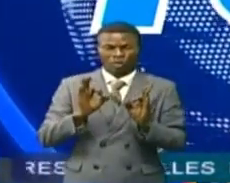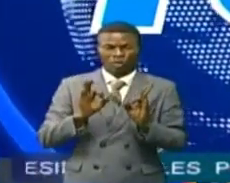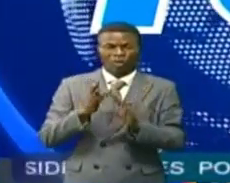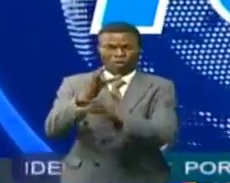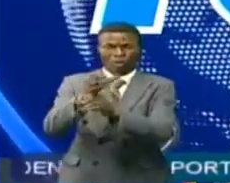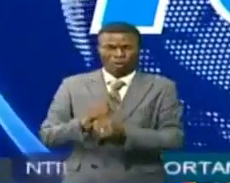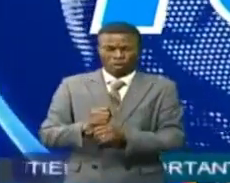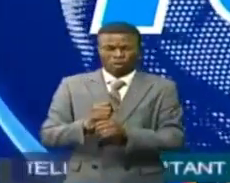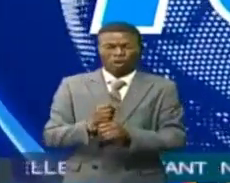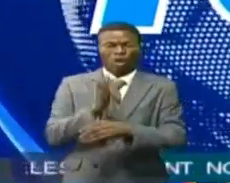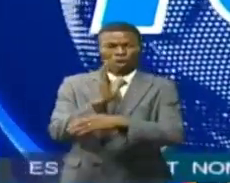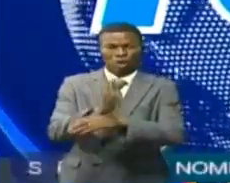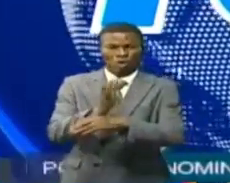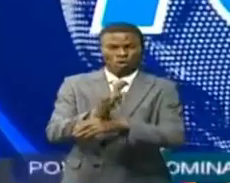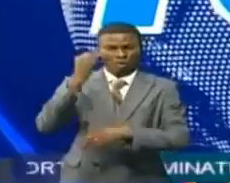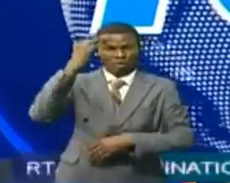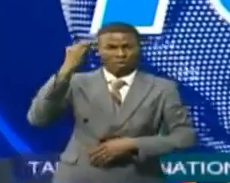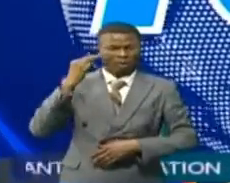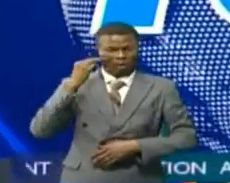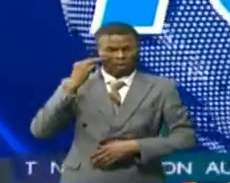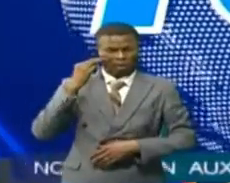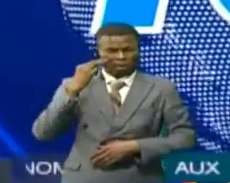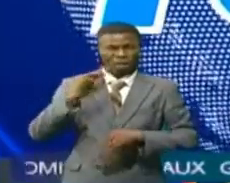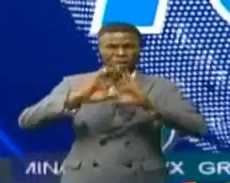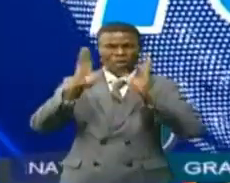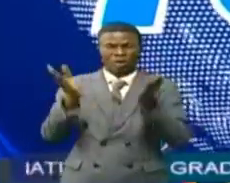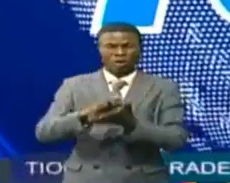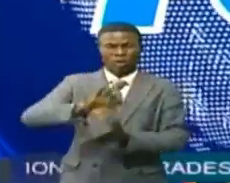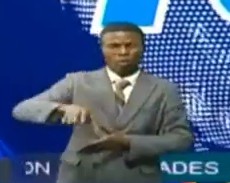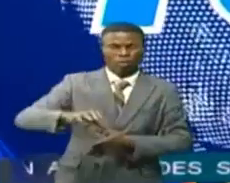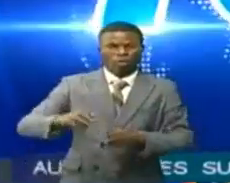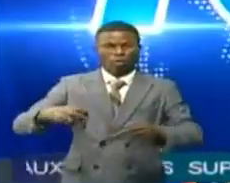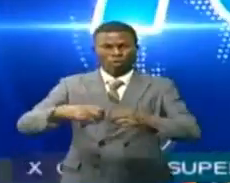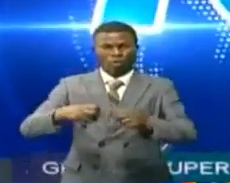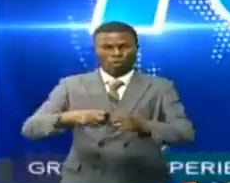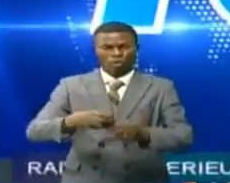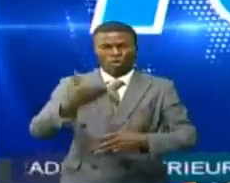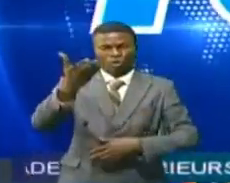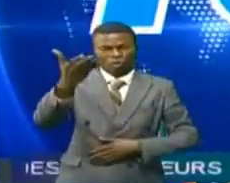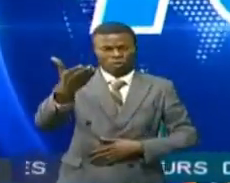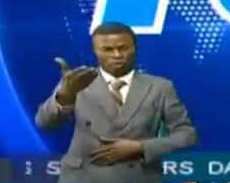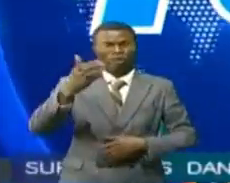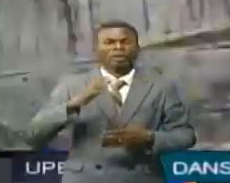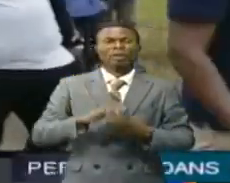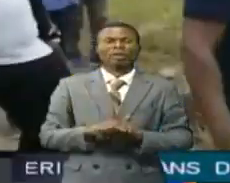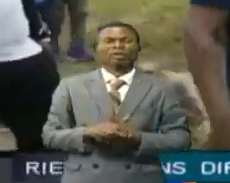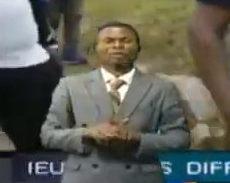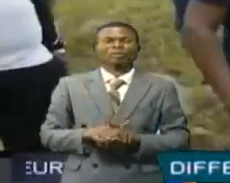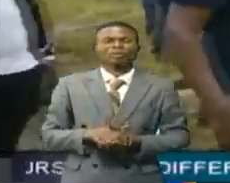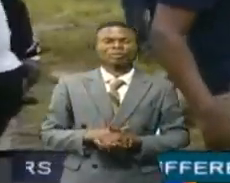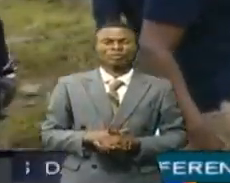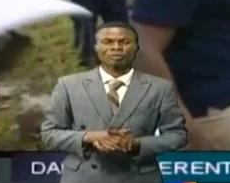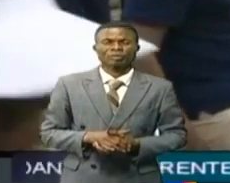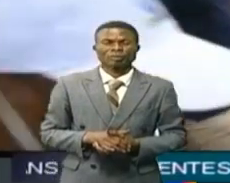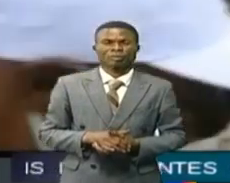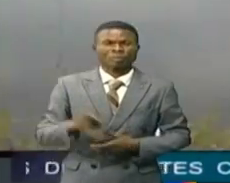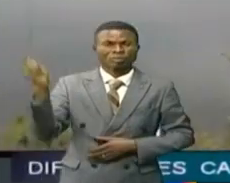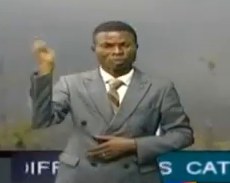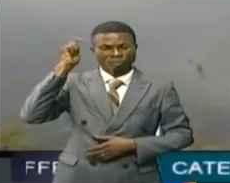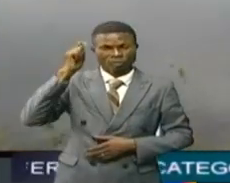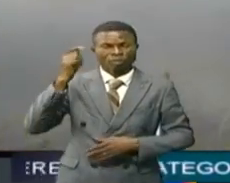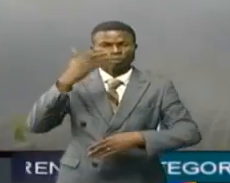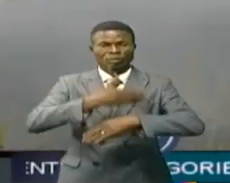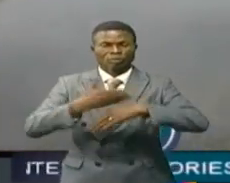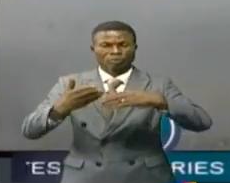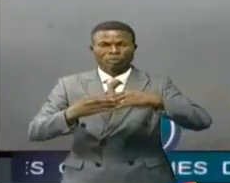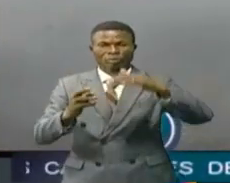des orientations du ministre des Ressources hydrauliques et électricité, Olivier Mouinzamoukaleng. Marie Kalong. Travaux de construction du barrage de Katende